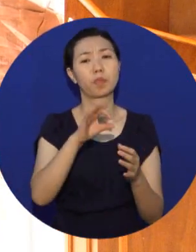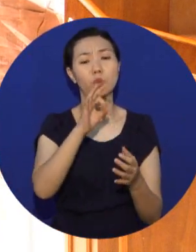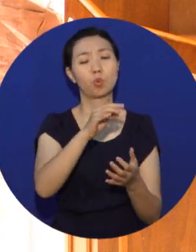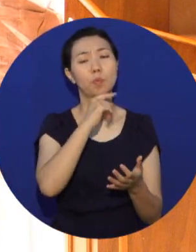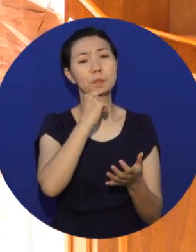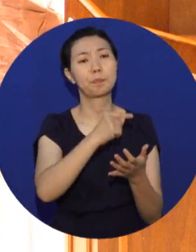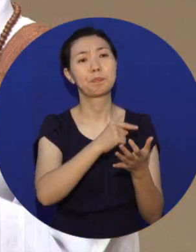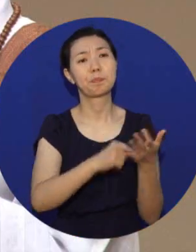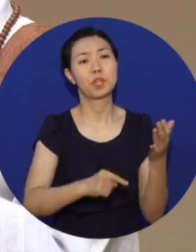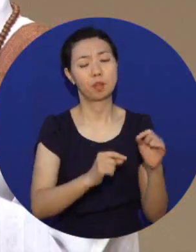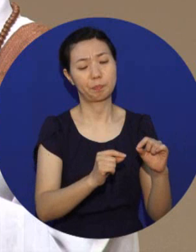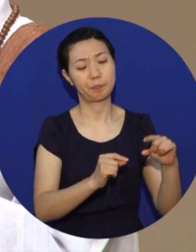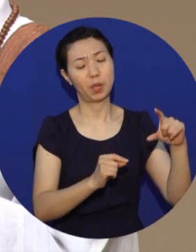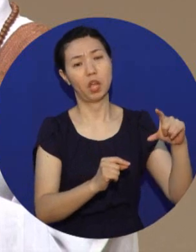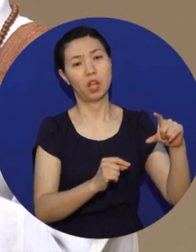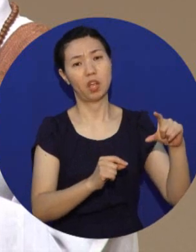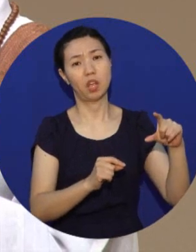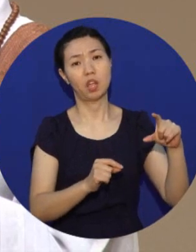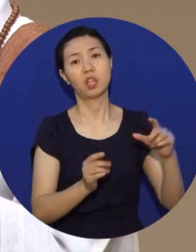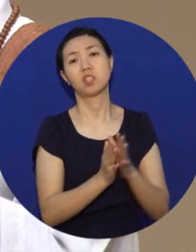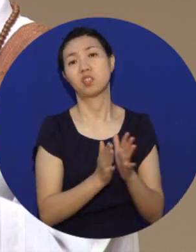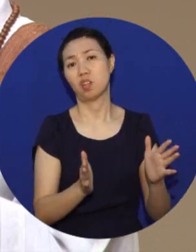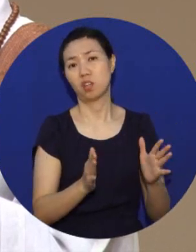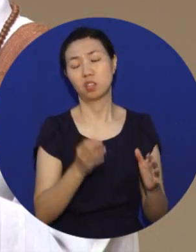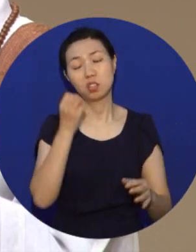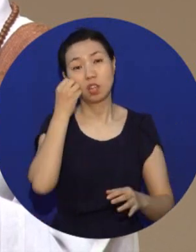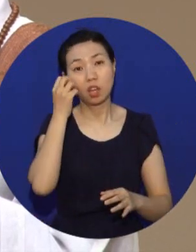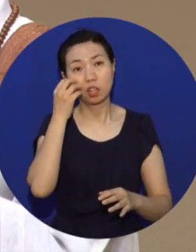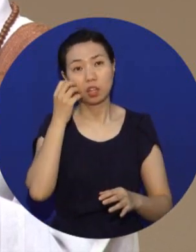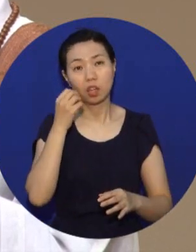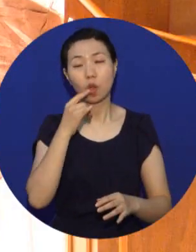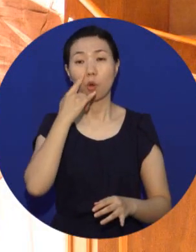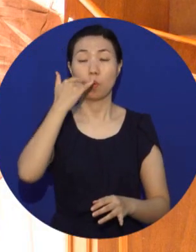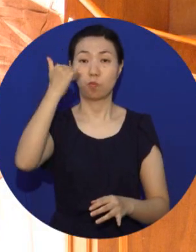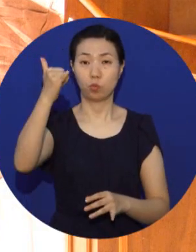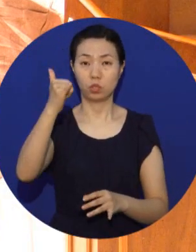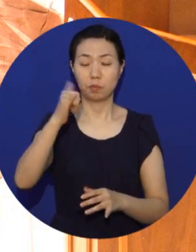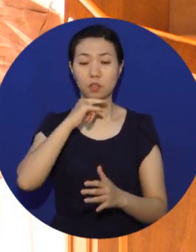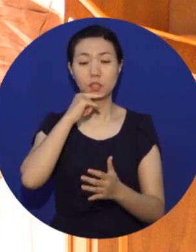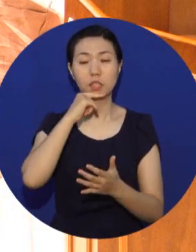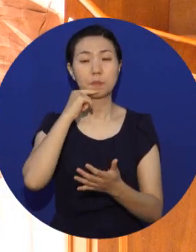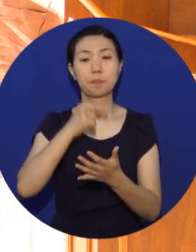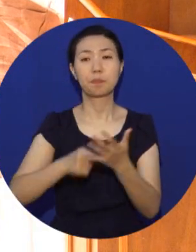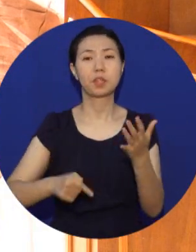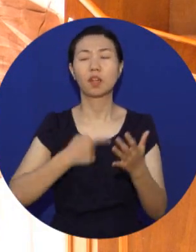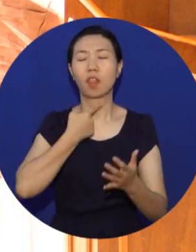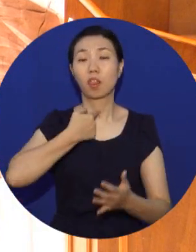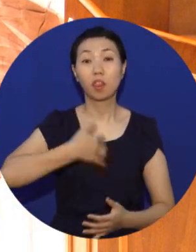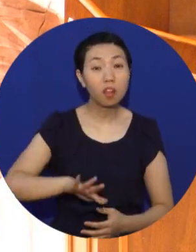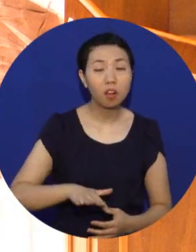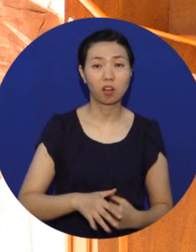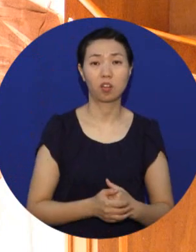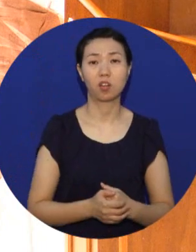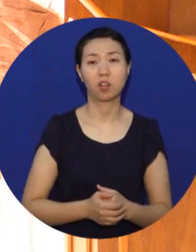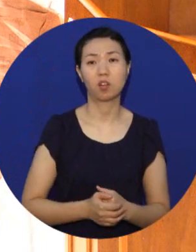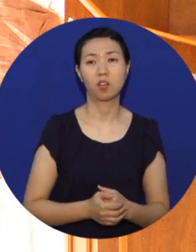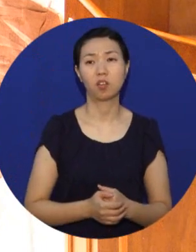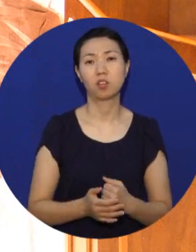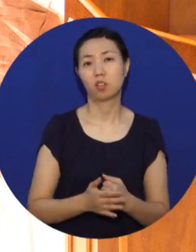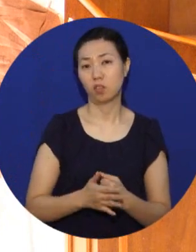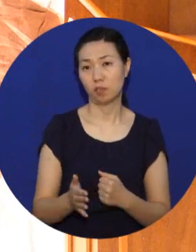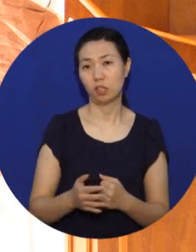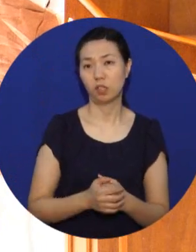엄마 아빠는 빚을 져보신 적이 없거든요. 살면서 되게 이렇게 소소하게 맞춰서 사셨던 분들이라서.